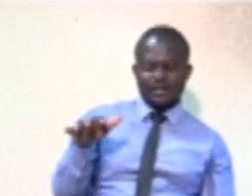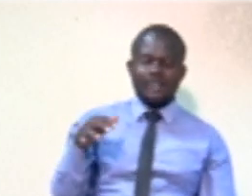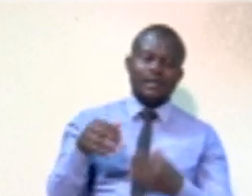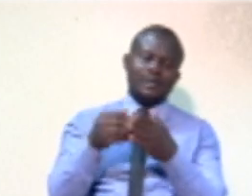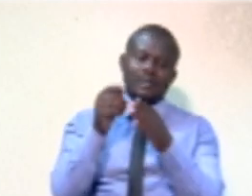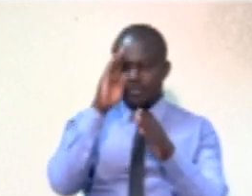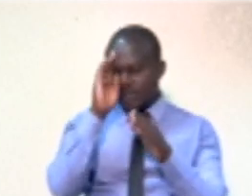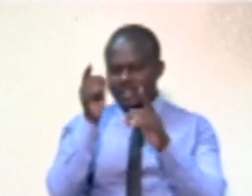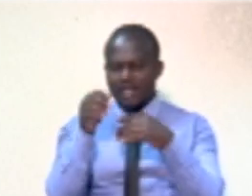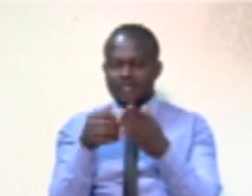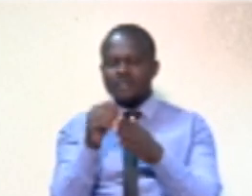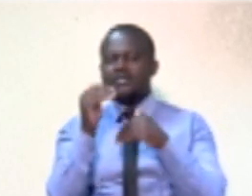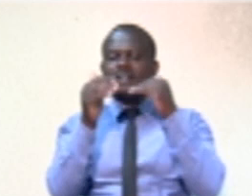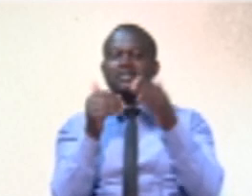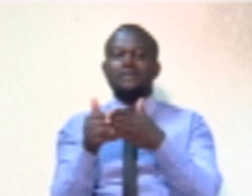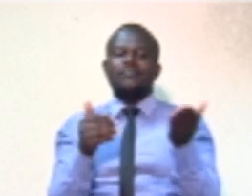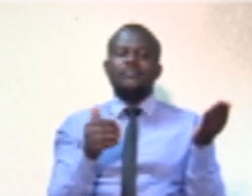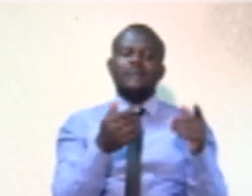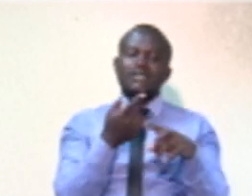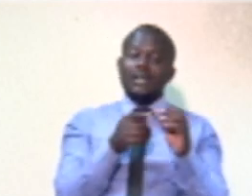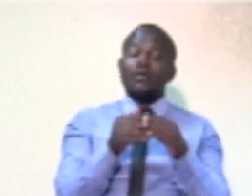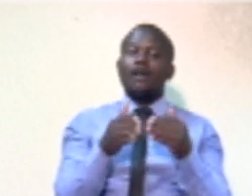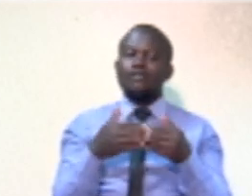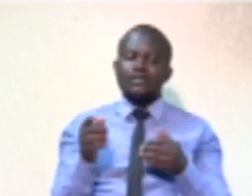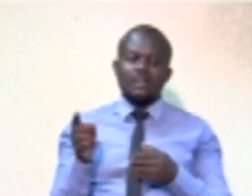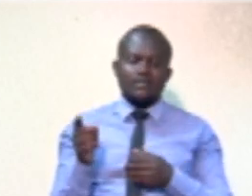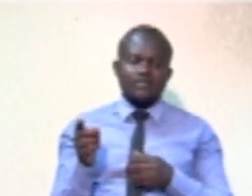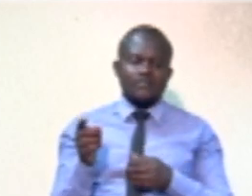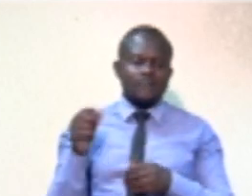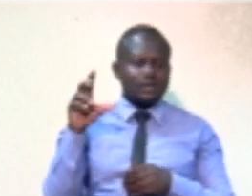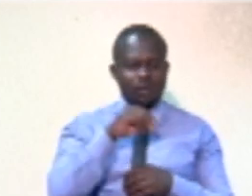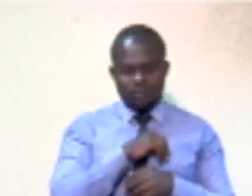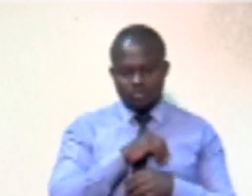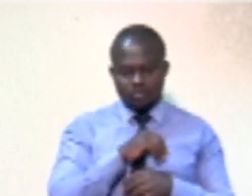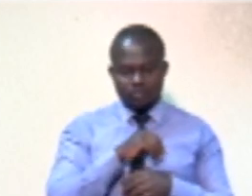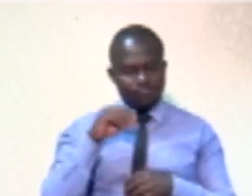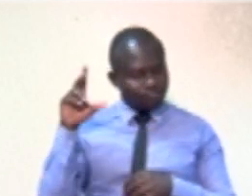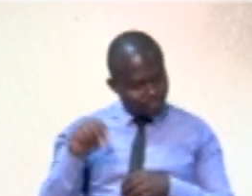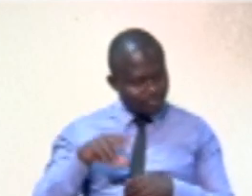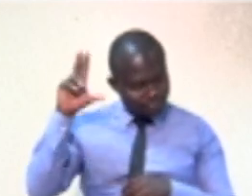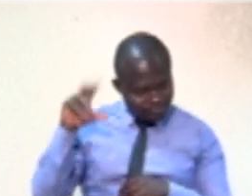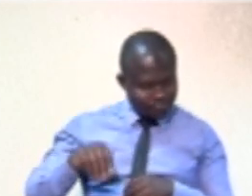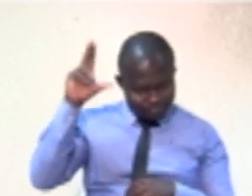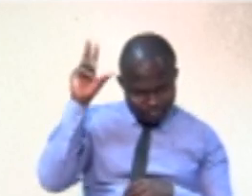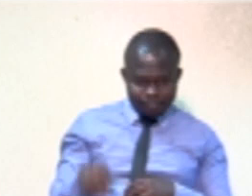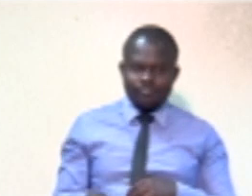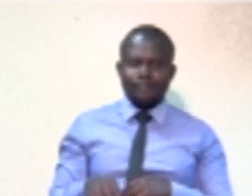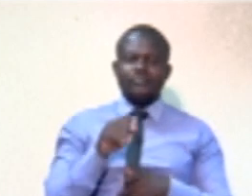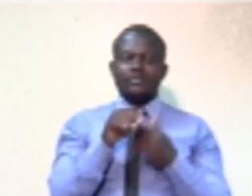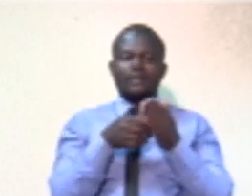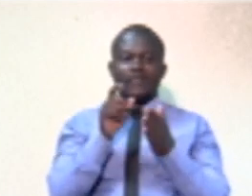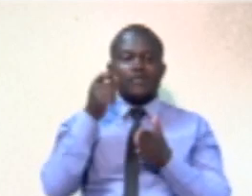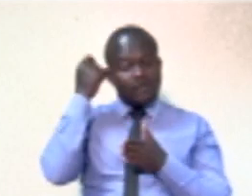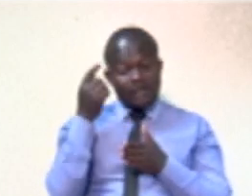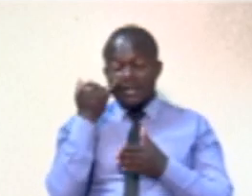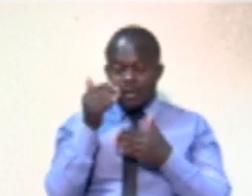bakugeraho polisi yakugeraho cyangwa n'izindi nzego utari ko nafunze. Ntabwo ari byo. Abantu rero bakwiye kubyumva yuko iyo